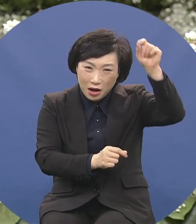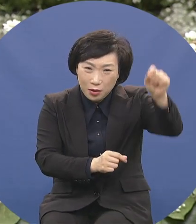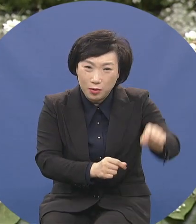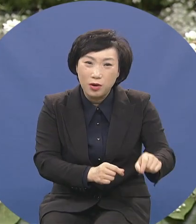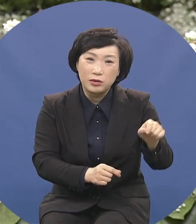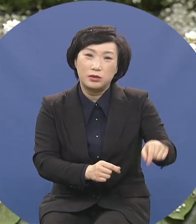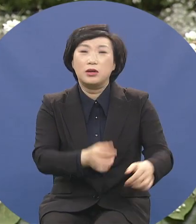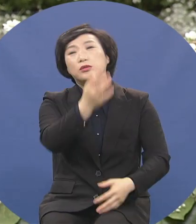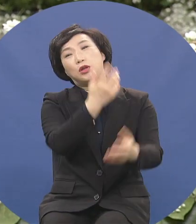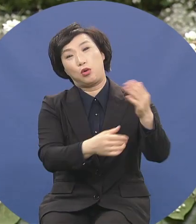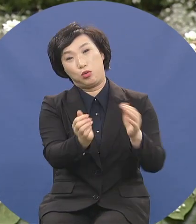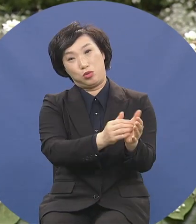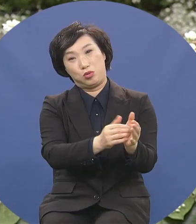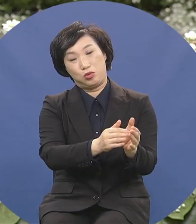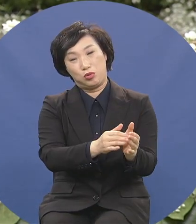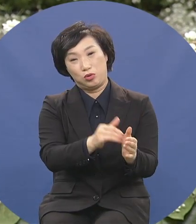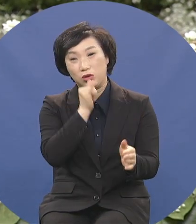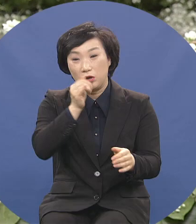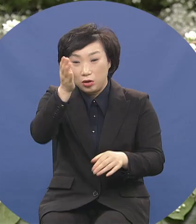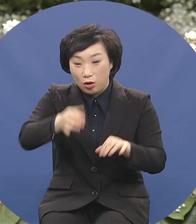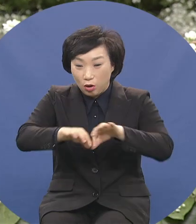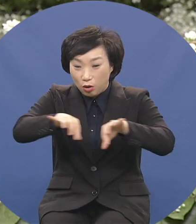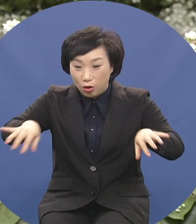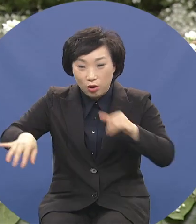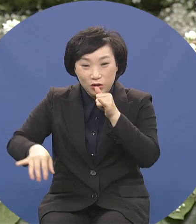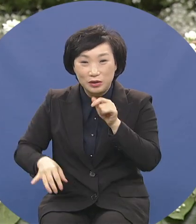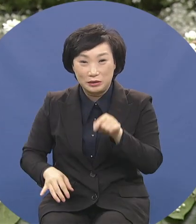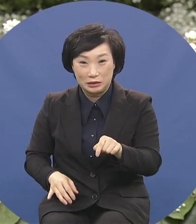영원히 태워버린다 라고